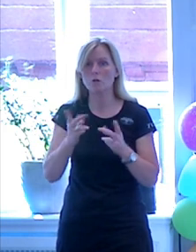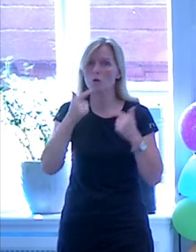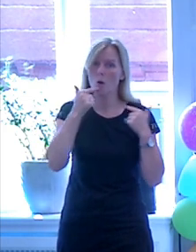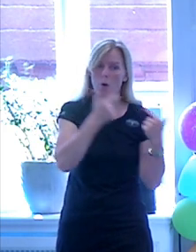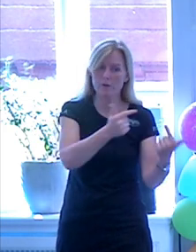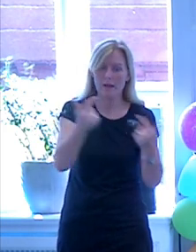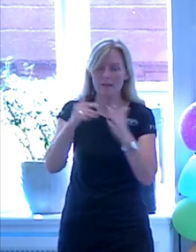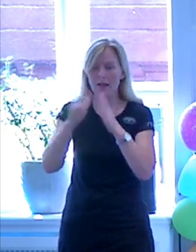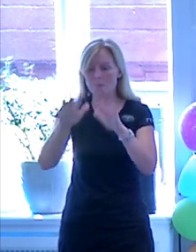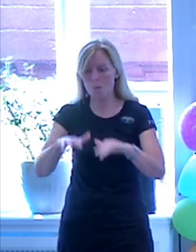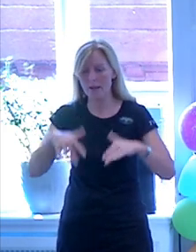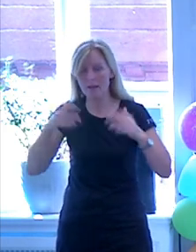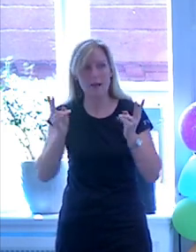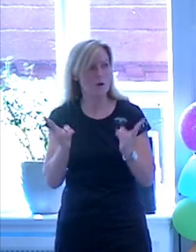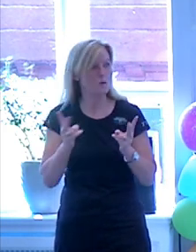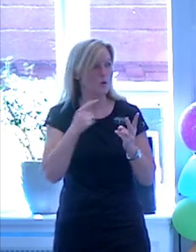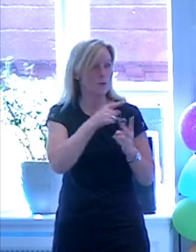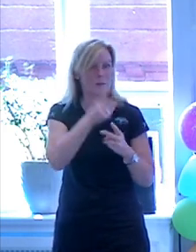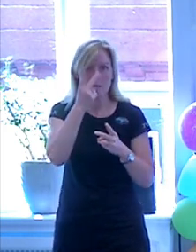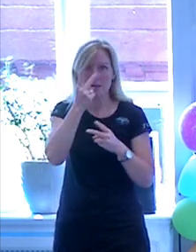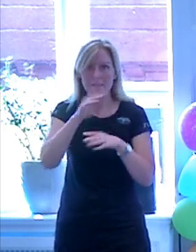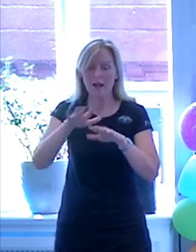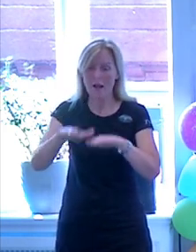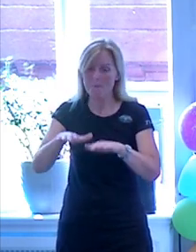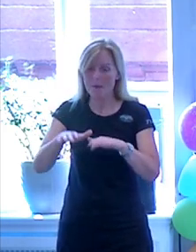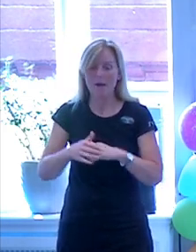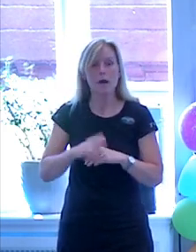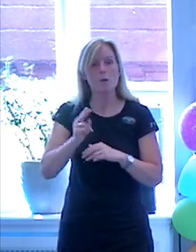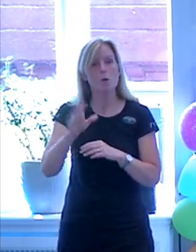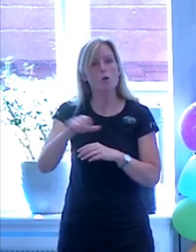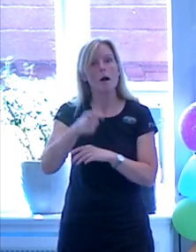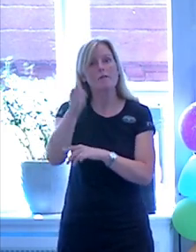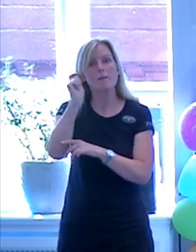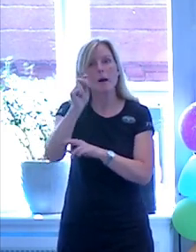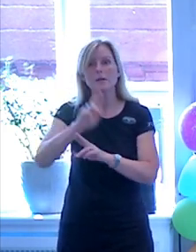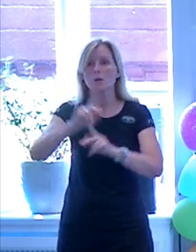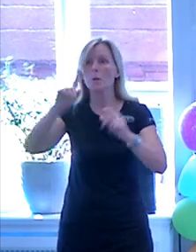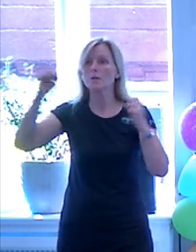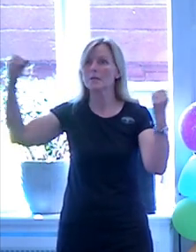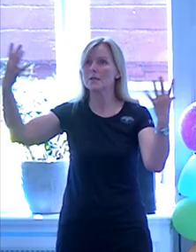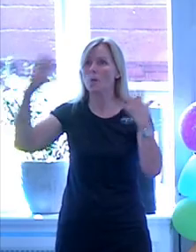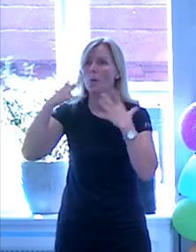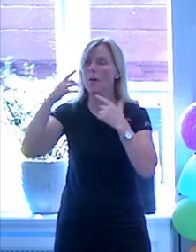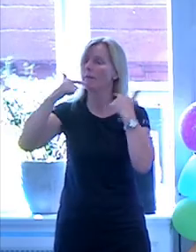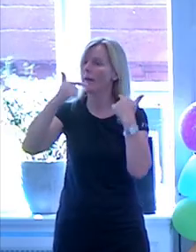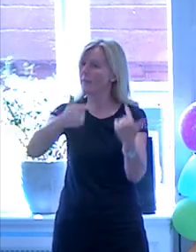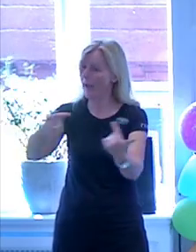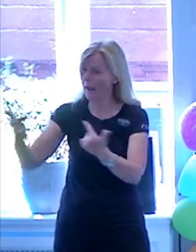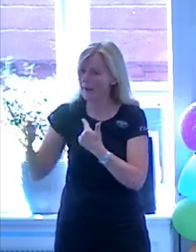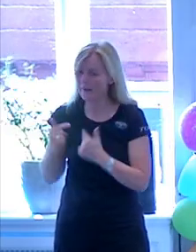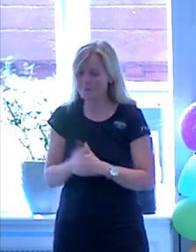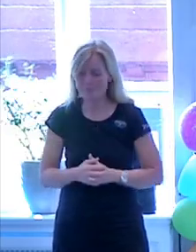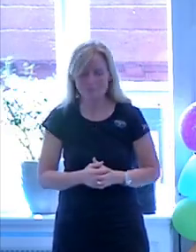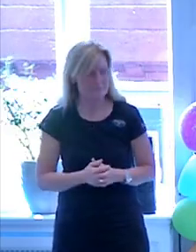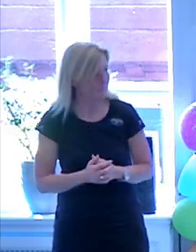tack till er i publiken, er som tittar där hemma. Nu föreslår att vi tar en paus och går ut i solen. Tack ska ni ha.